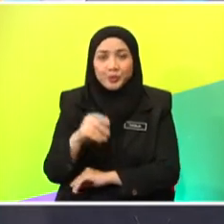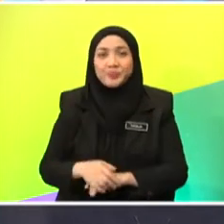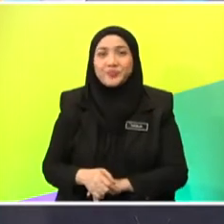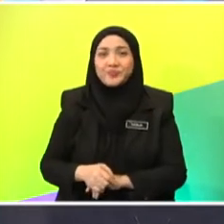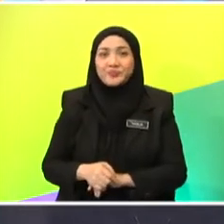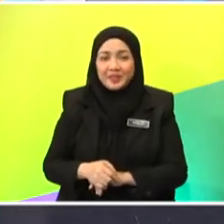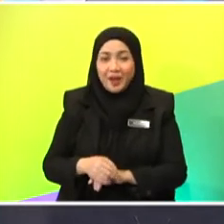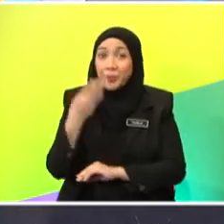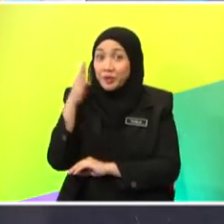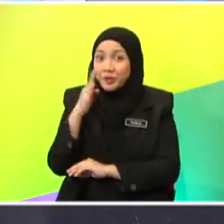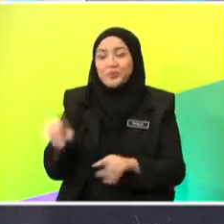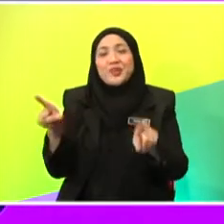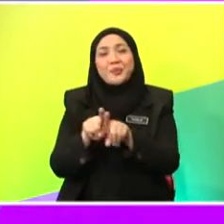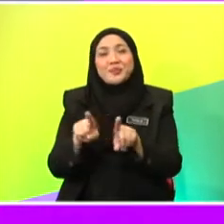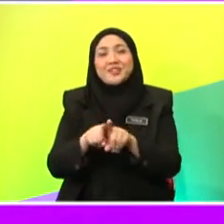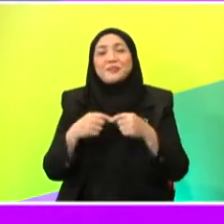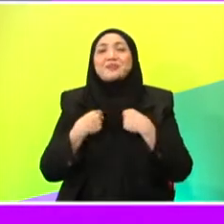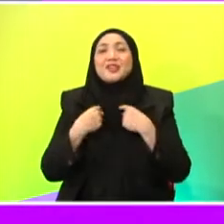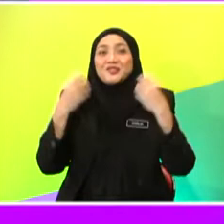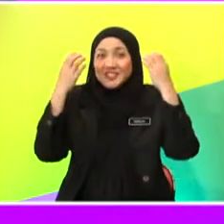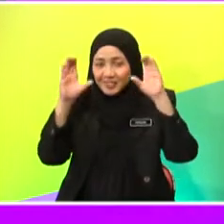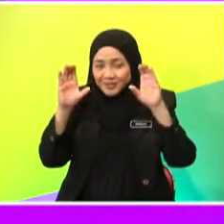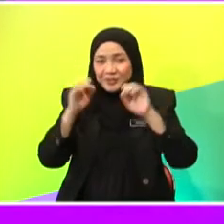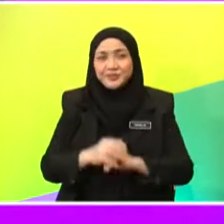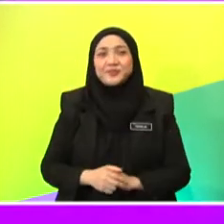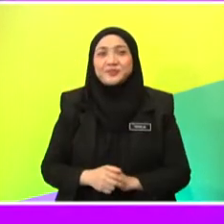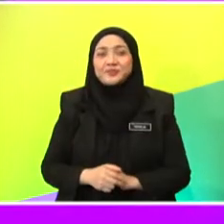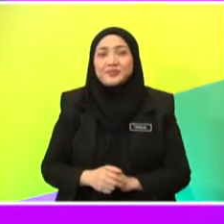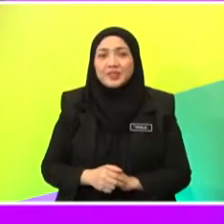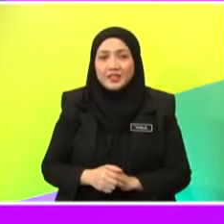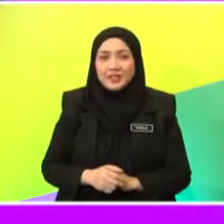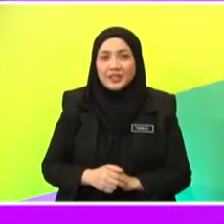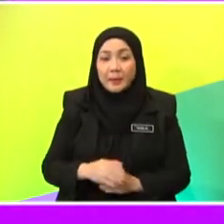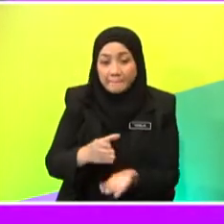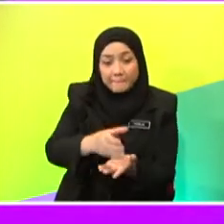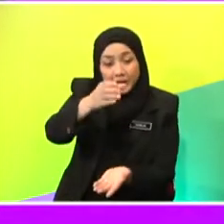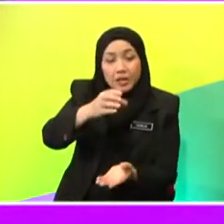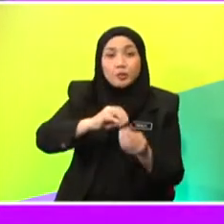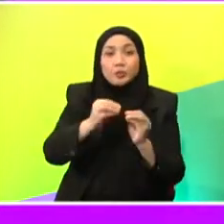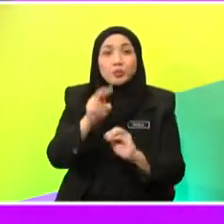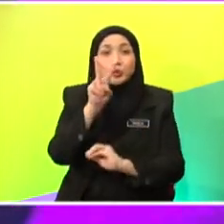macam baju Cikgu Om semula cekgu Oke balang kedua warna biru